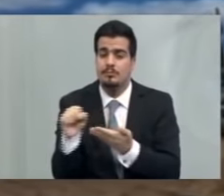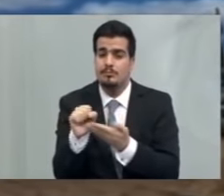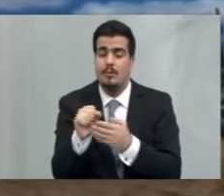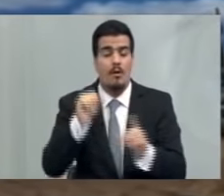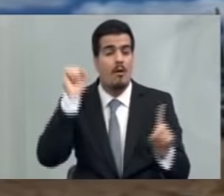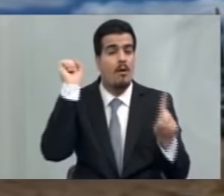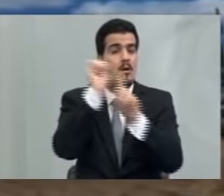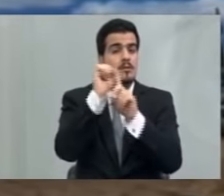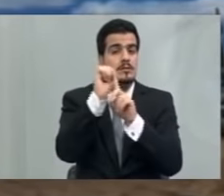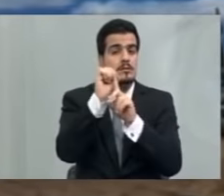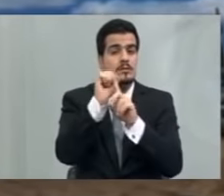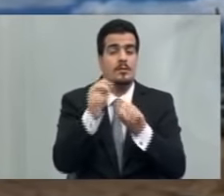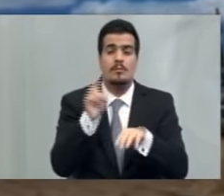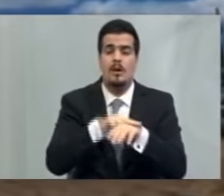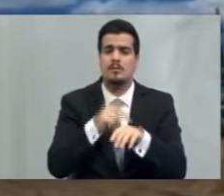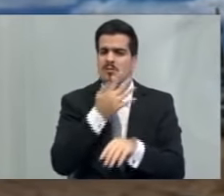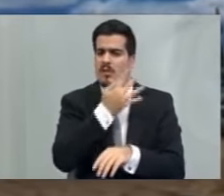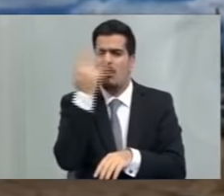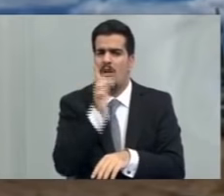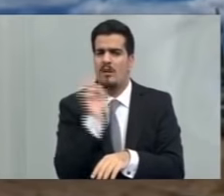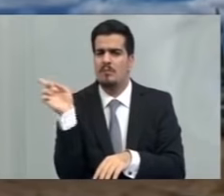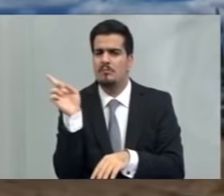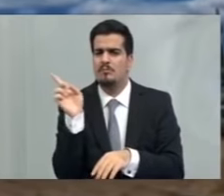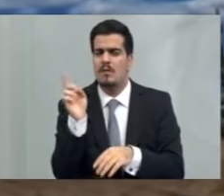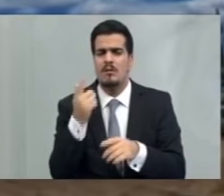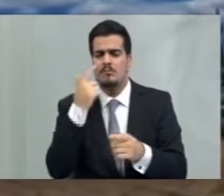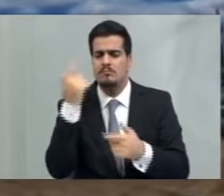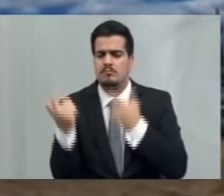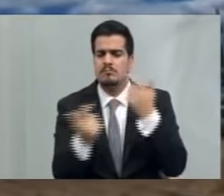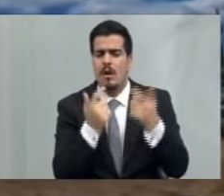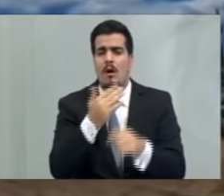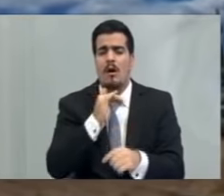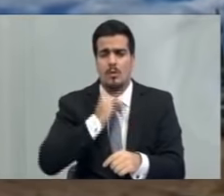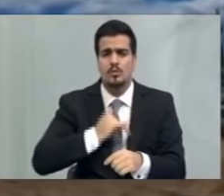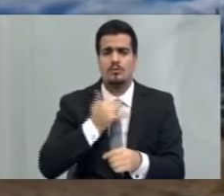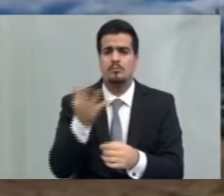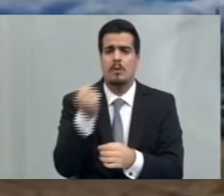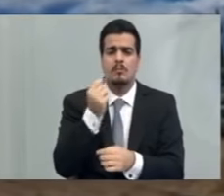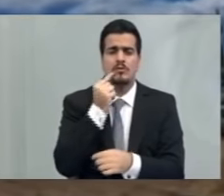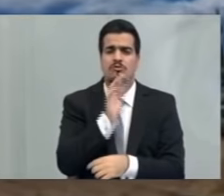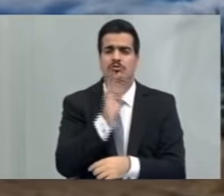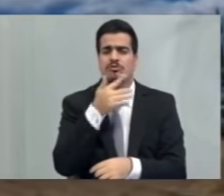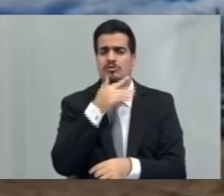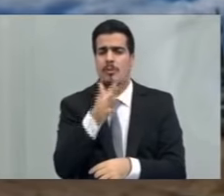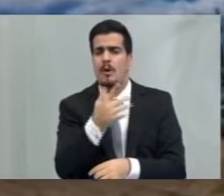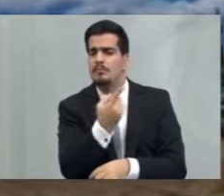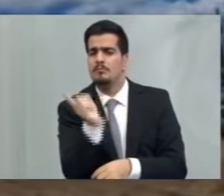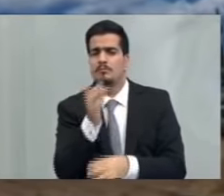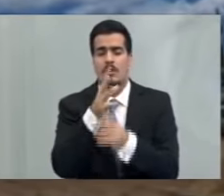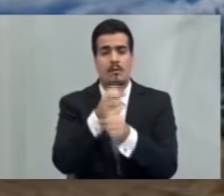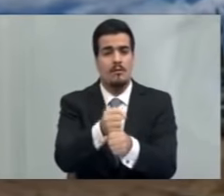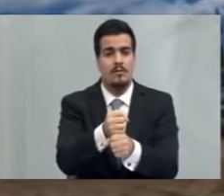خصوصاً وأن التنظيم المجرم بات يتخذ من المدنيين دروعاً بشرية له.